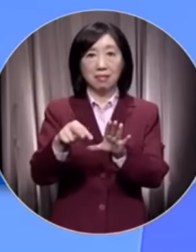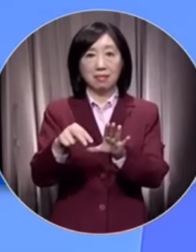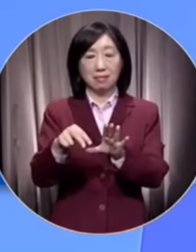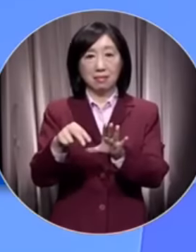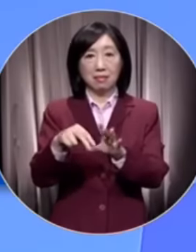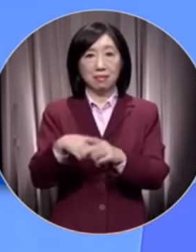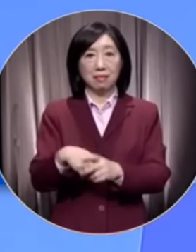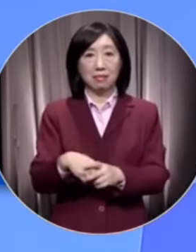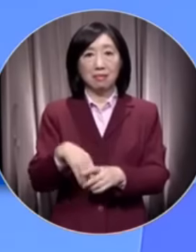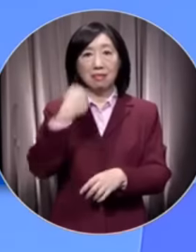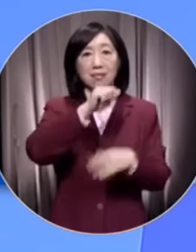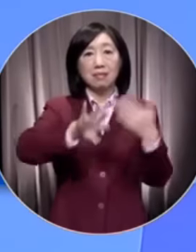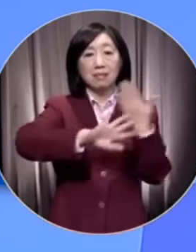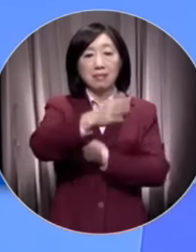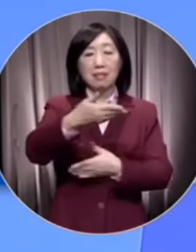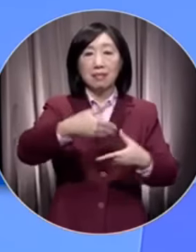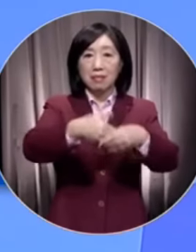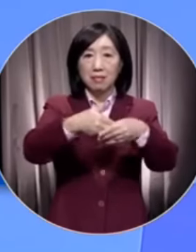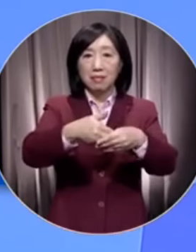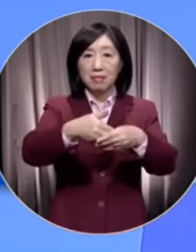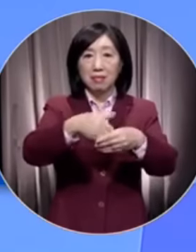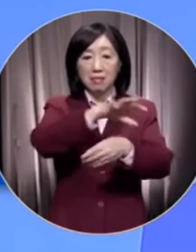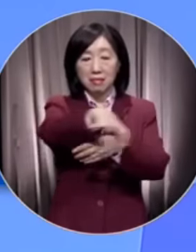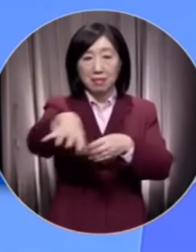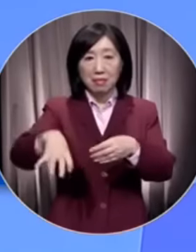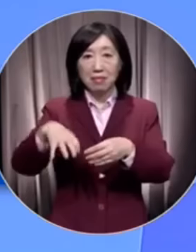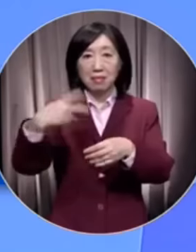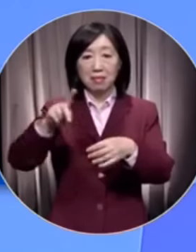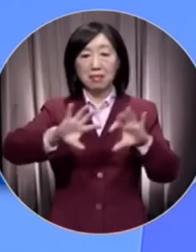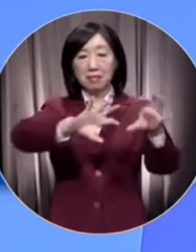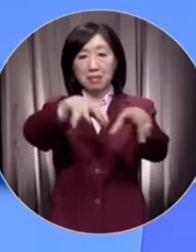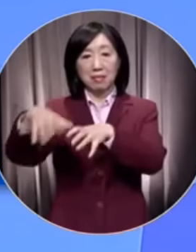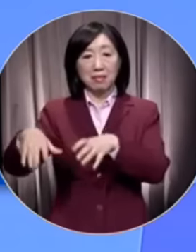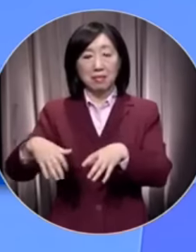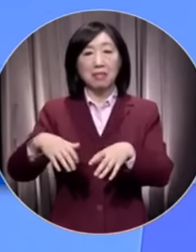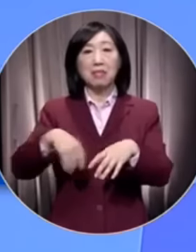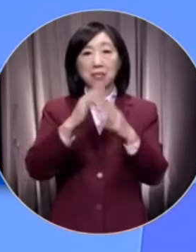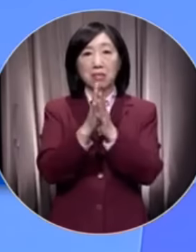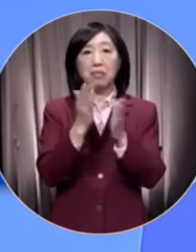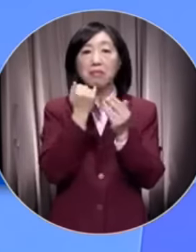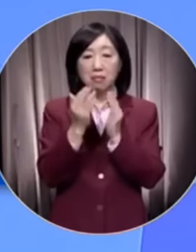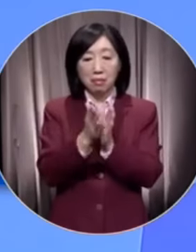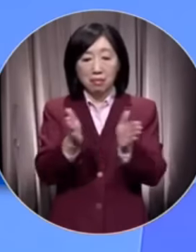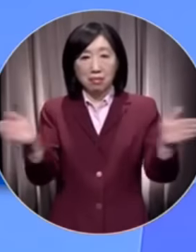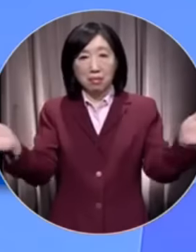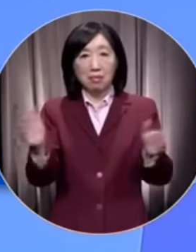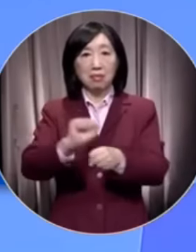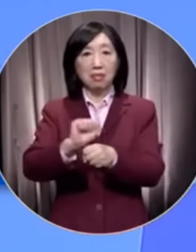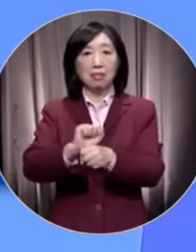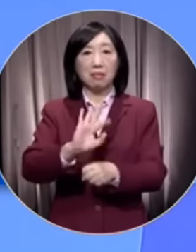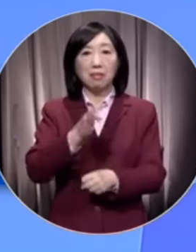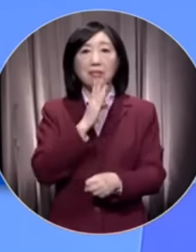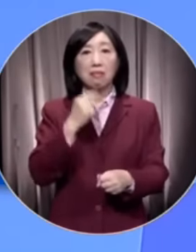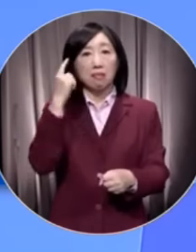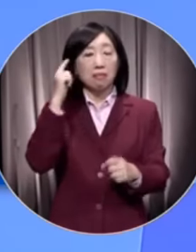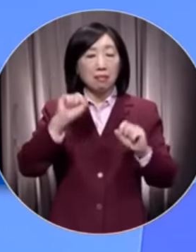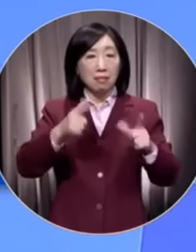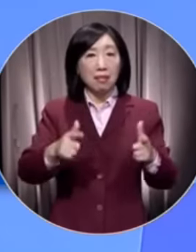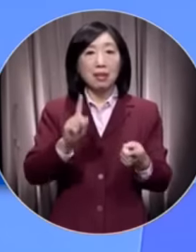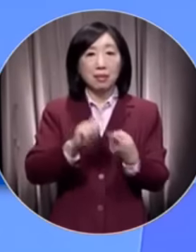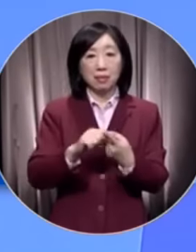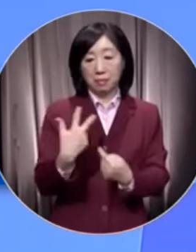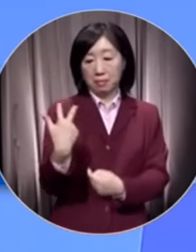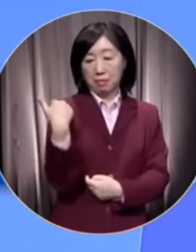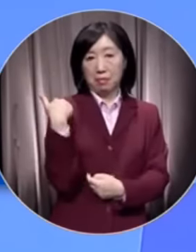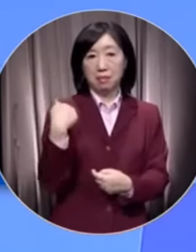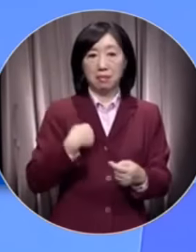的外交空间跟我们国际空间。虽然有不同的意见，但是朱立伦在上一周